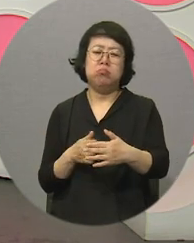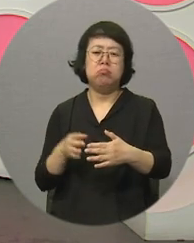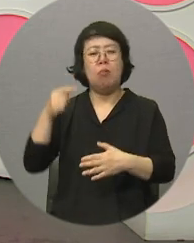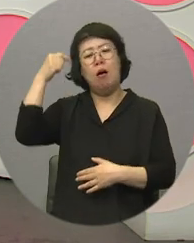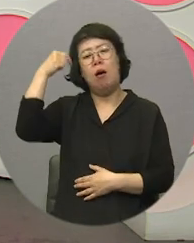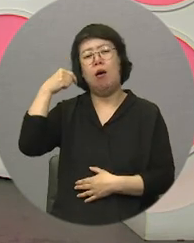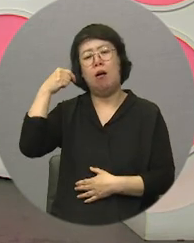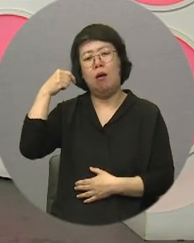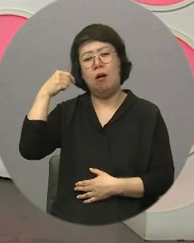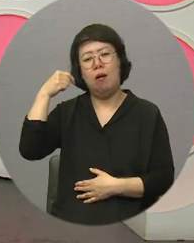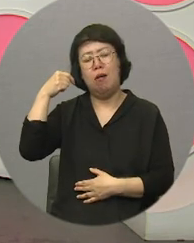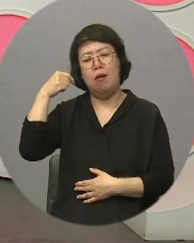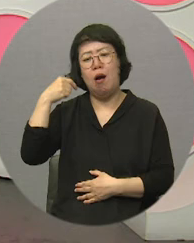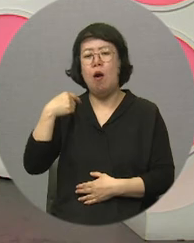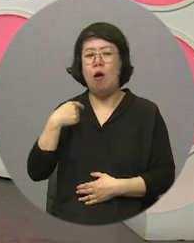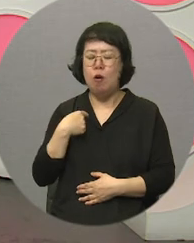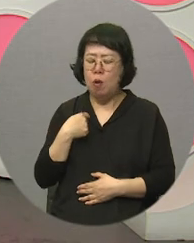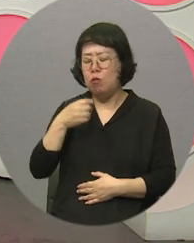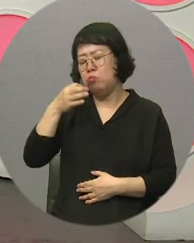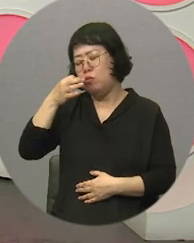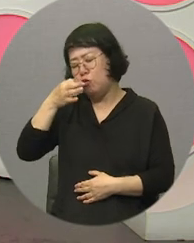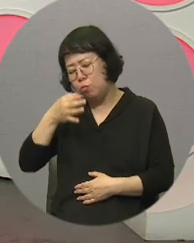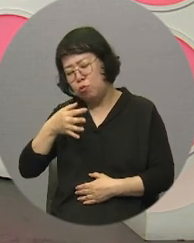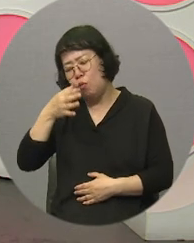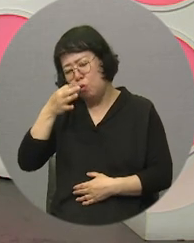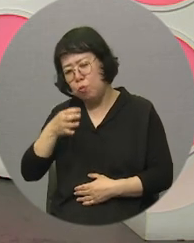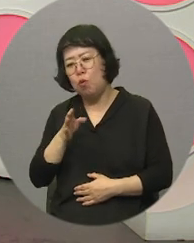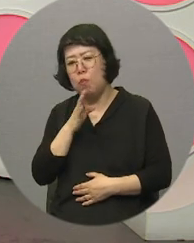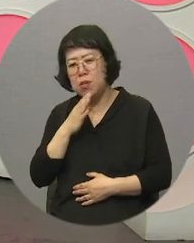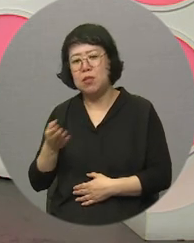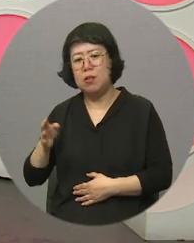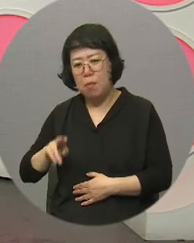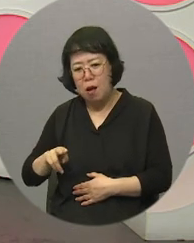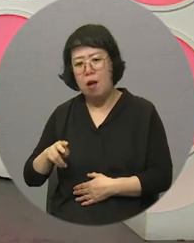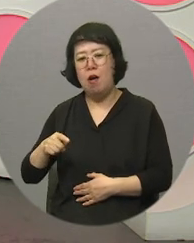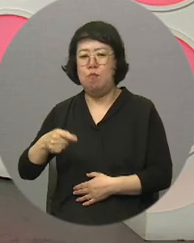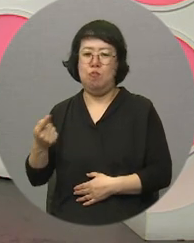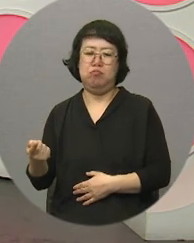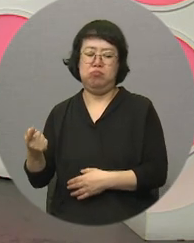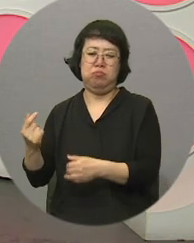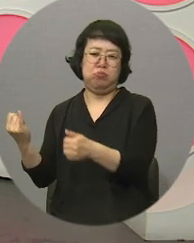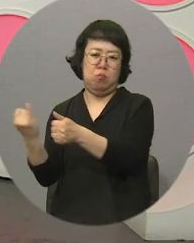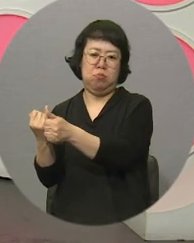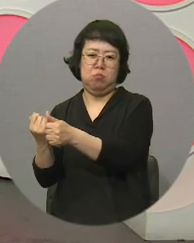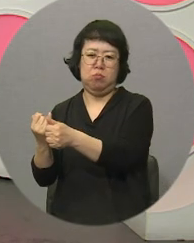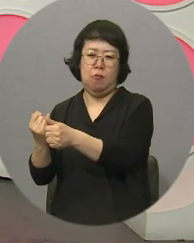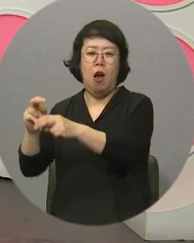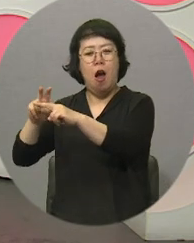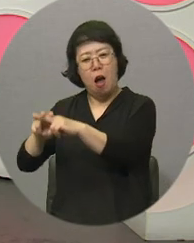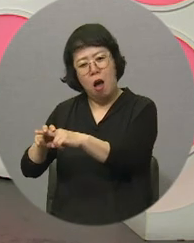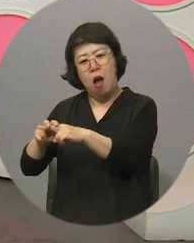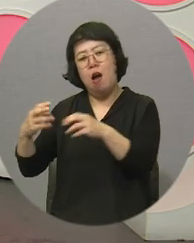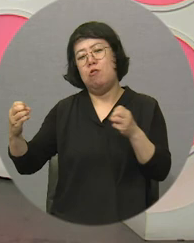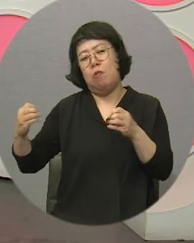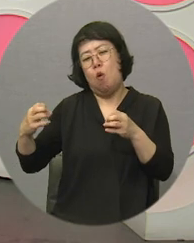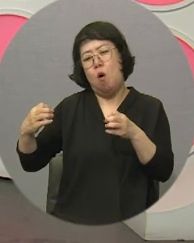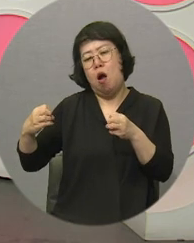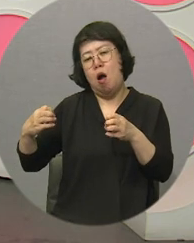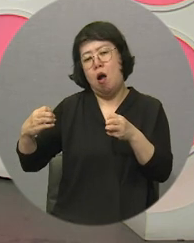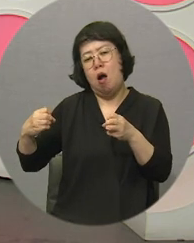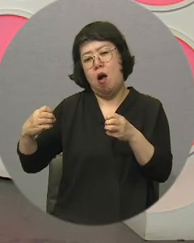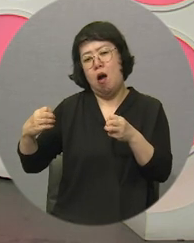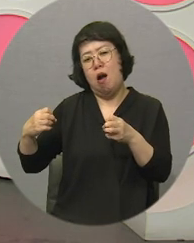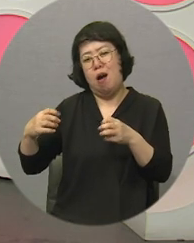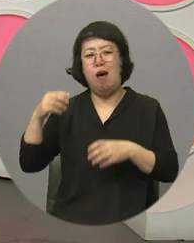저는 고단했지만 행복했던 그 시간들이 그리웠고, 비로소 그것이